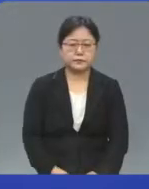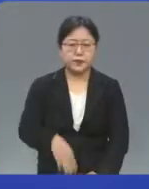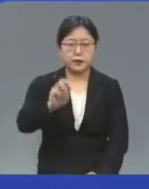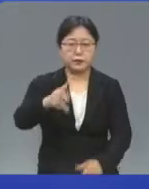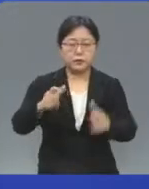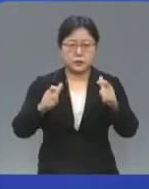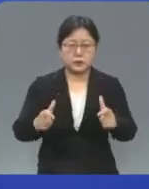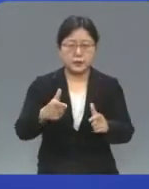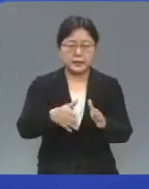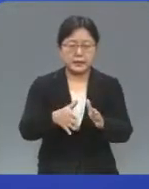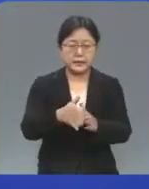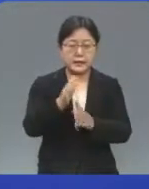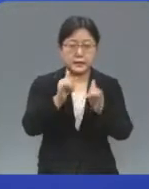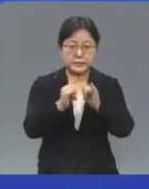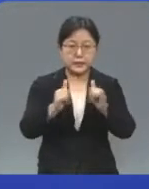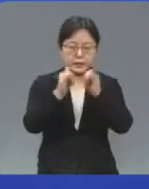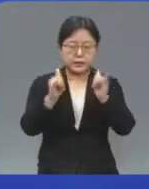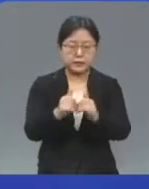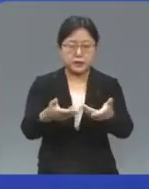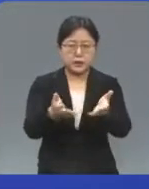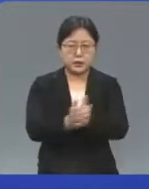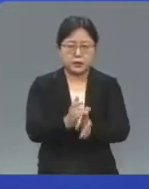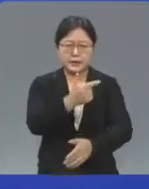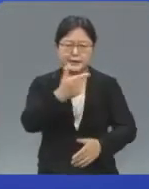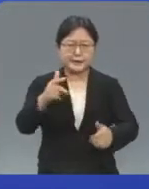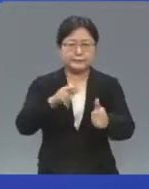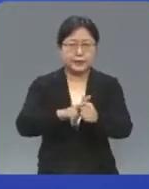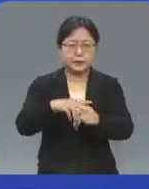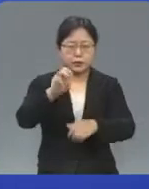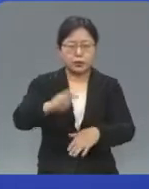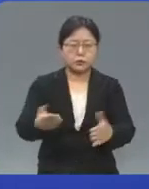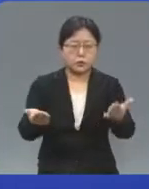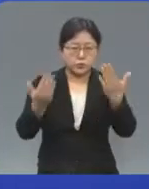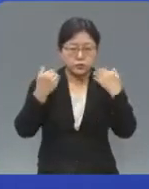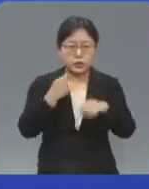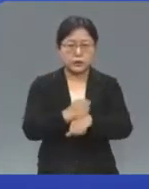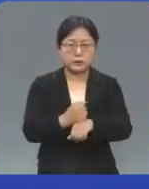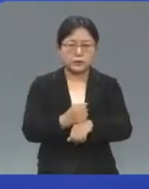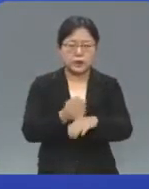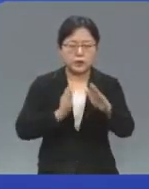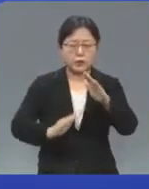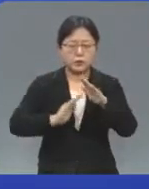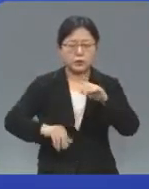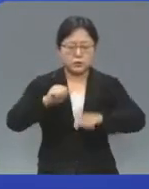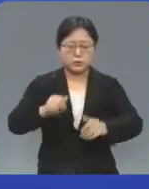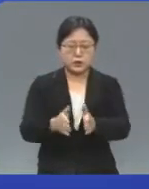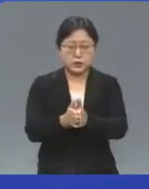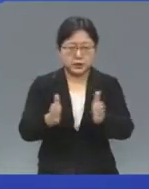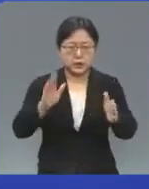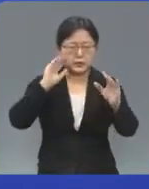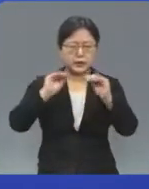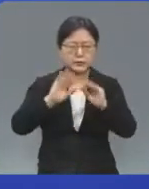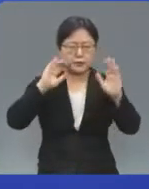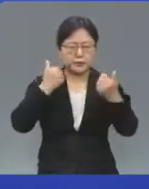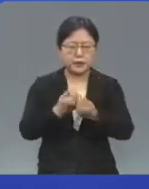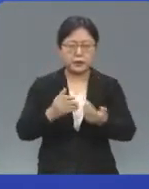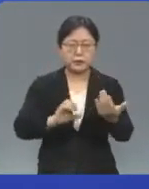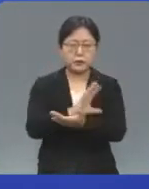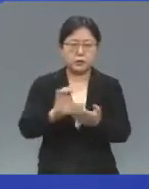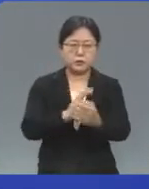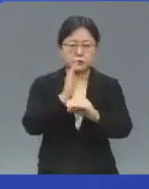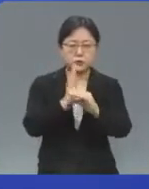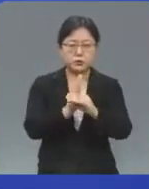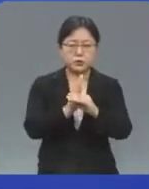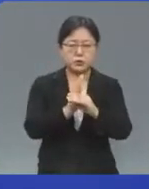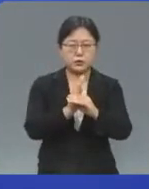광주 지역의 한 시민사회단체가 대형 복합 쇼핑몰을 광주의 유치 하자며 공식 활동에 나서면서 찬반 논란이 일고 있습니다